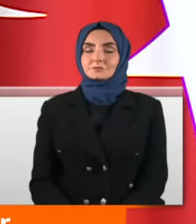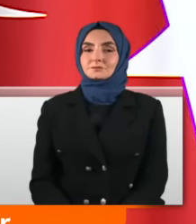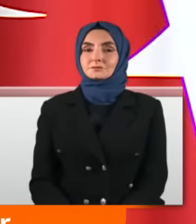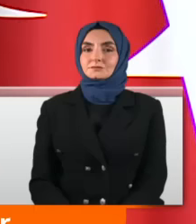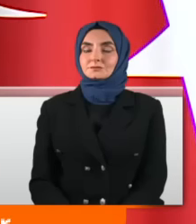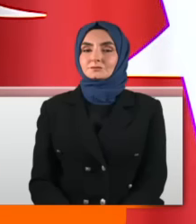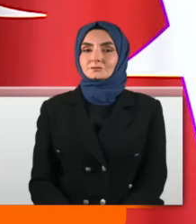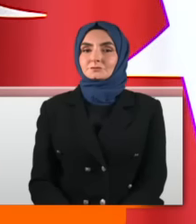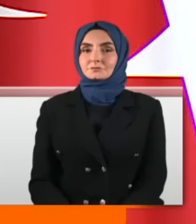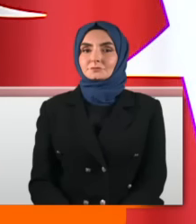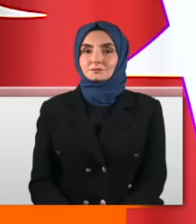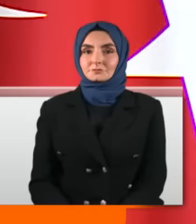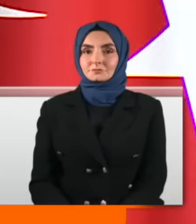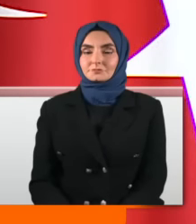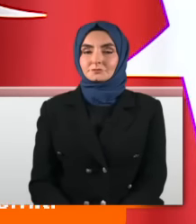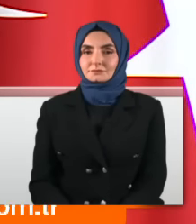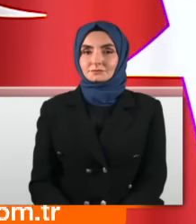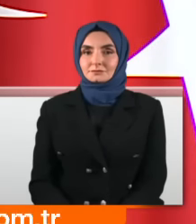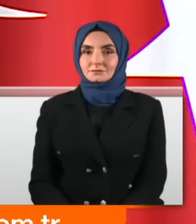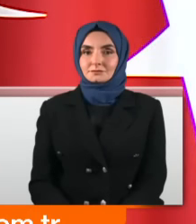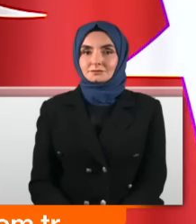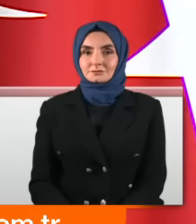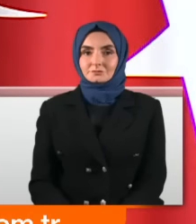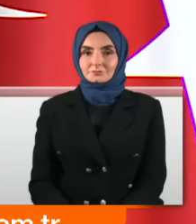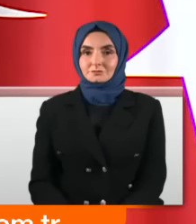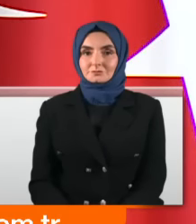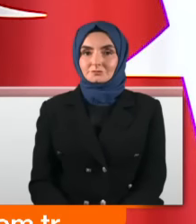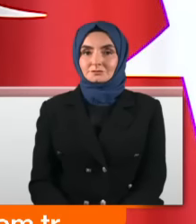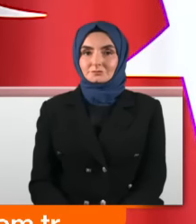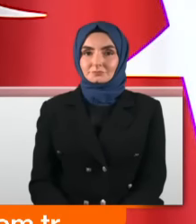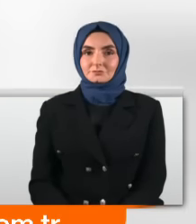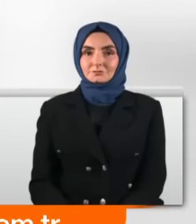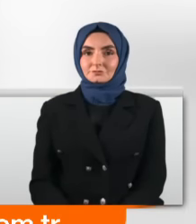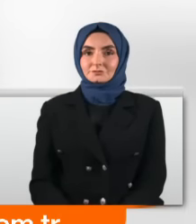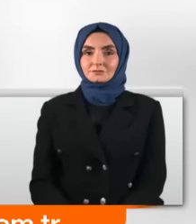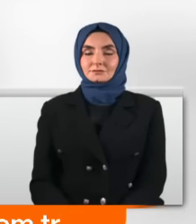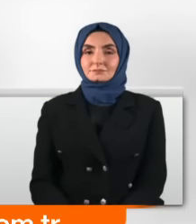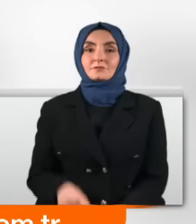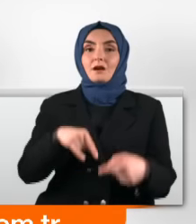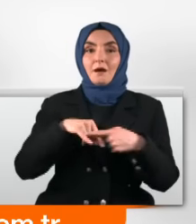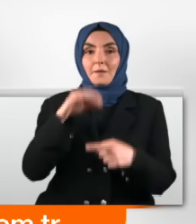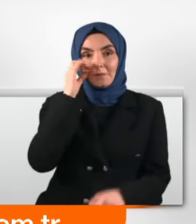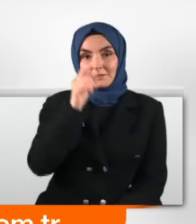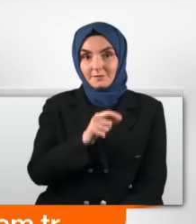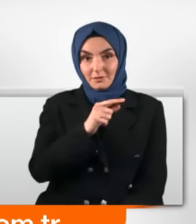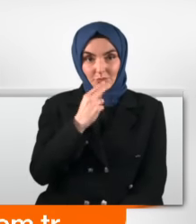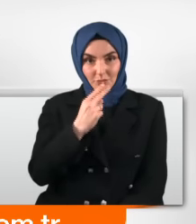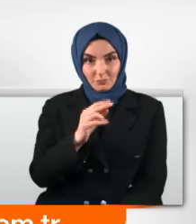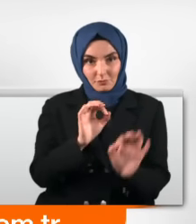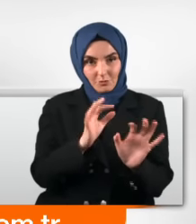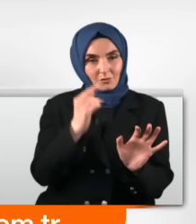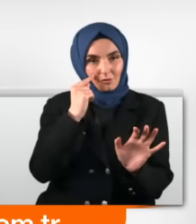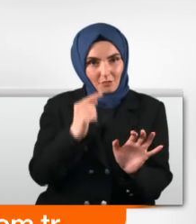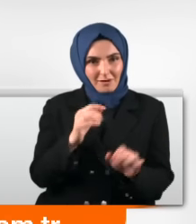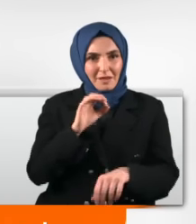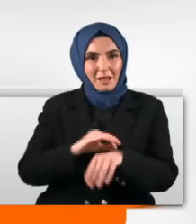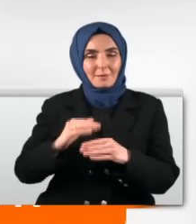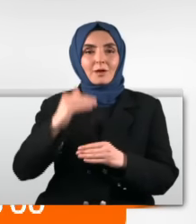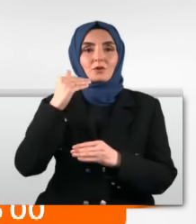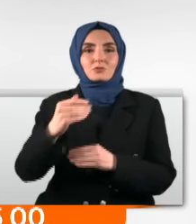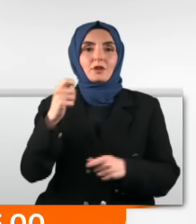tedbirler gecikmeksizin adım adım hayata geçirilecektir. Hakan Fidan'ın bu sözlerinin hemen ardından